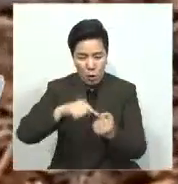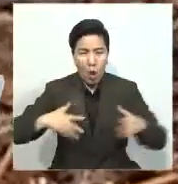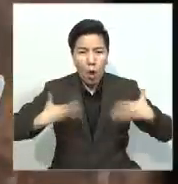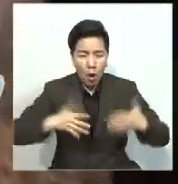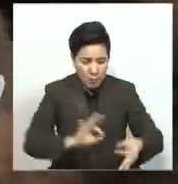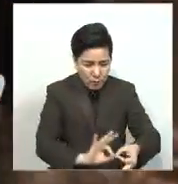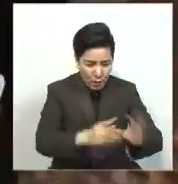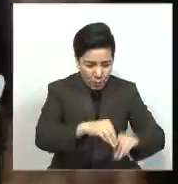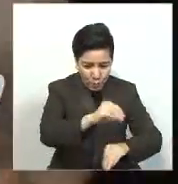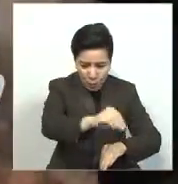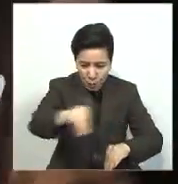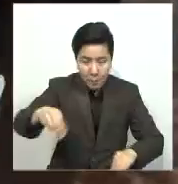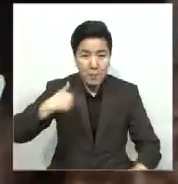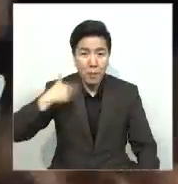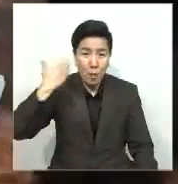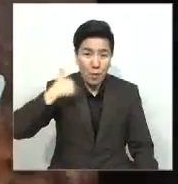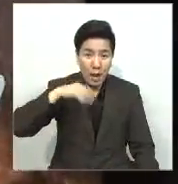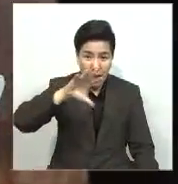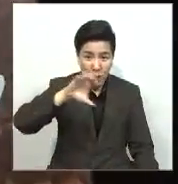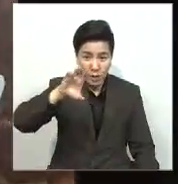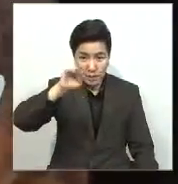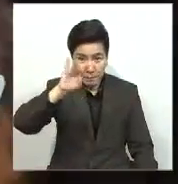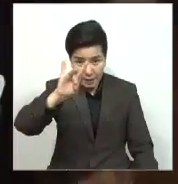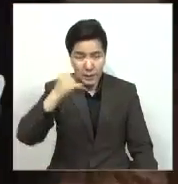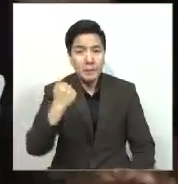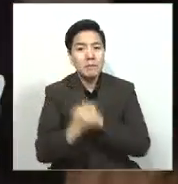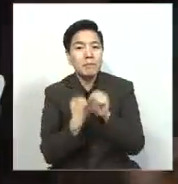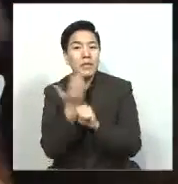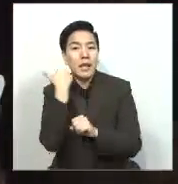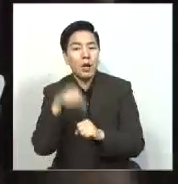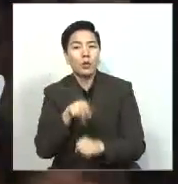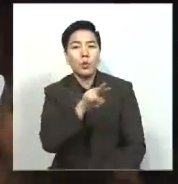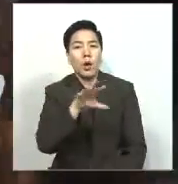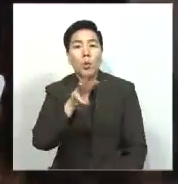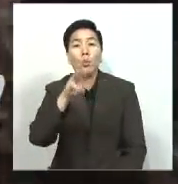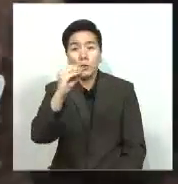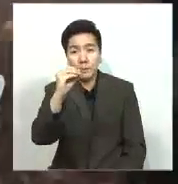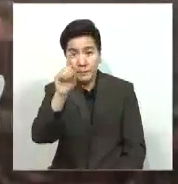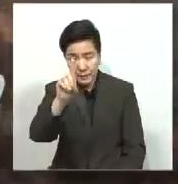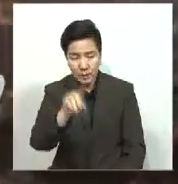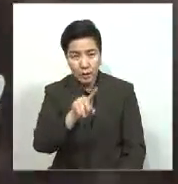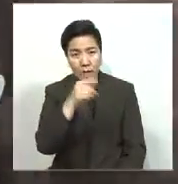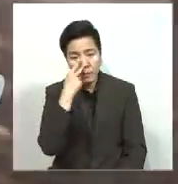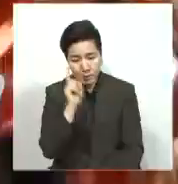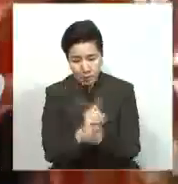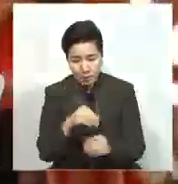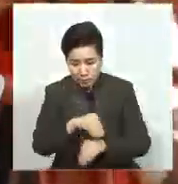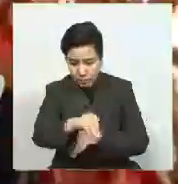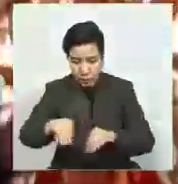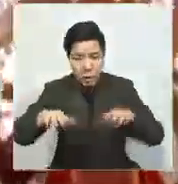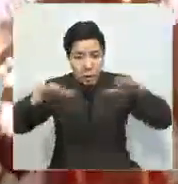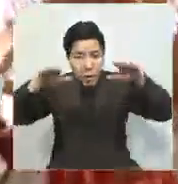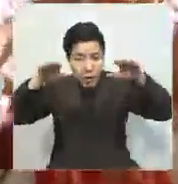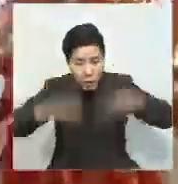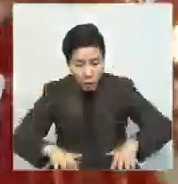าจุดที่ทำให้เกิดไฟป่าถึง548จุดแต่ในปีที่ผ่านมาค่ะปี2561พบว่าแม่แจ่มโมเดลสามารถท